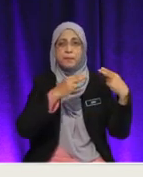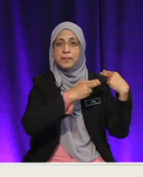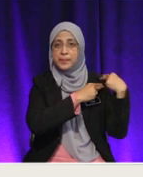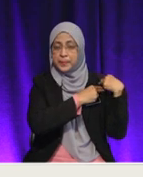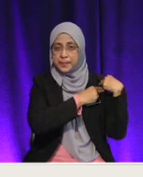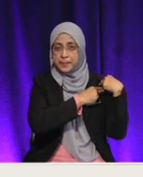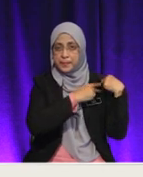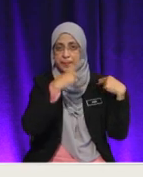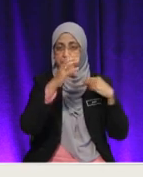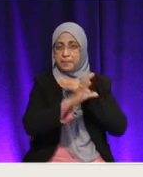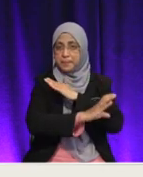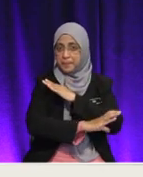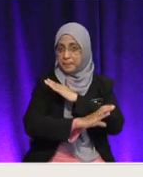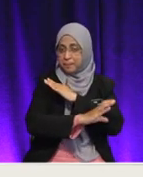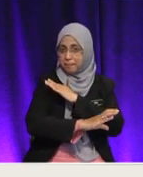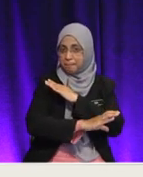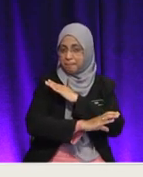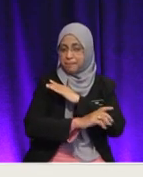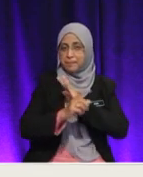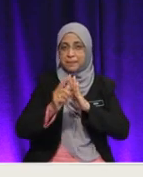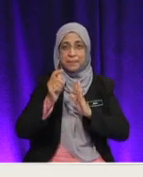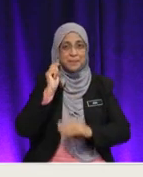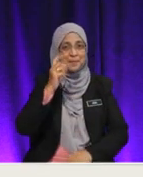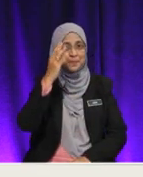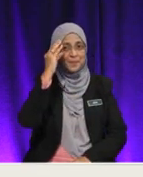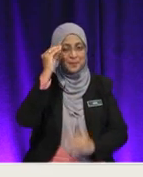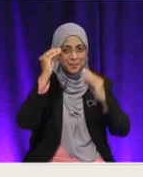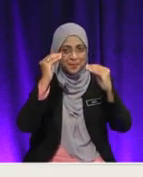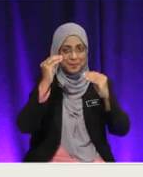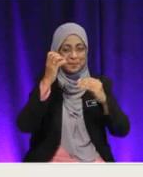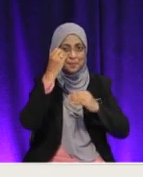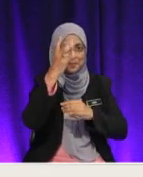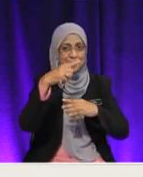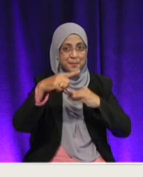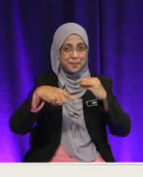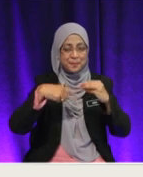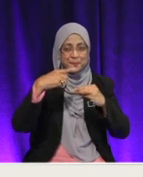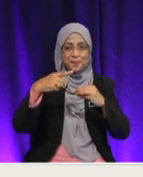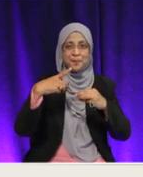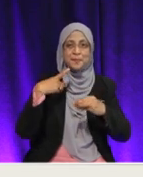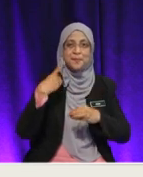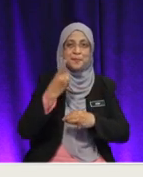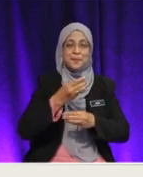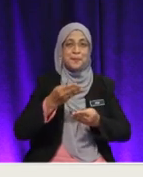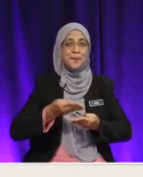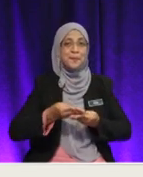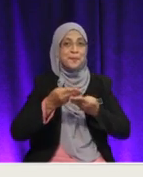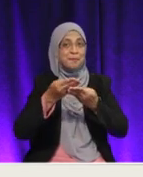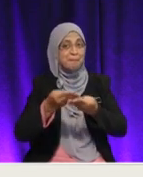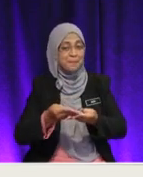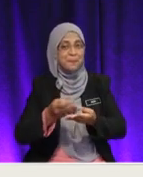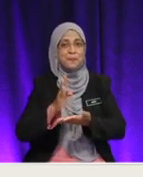negara kita dan membawa isunya adalah salah satunya adalah berkaitan tentang kita memberi bantuan